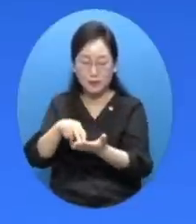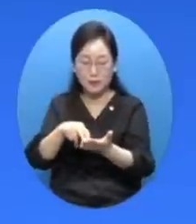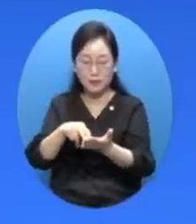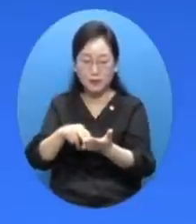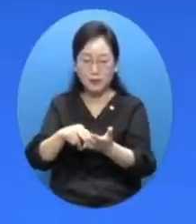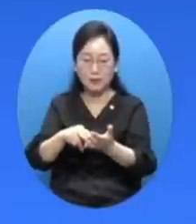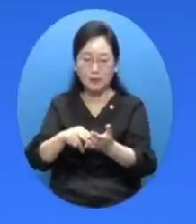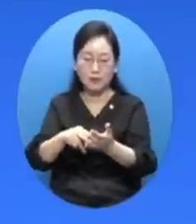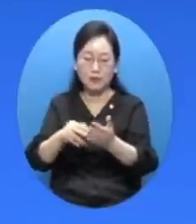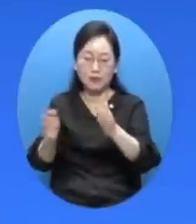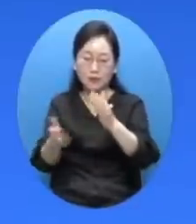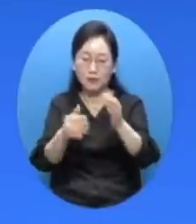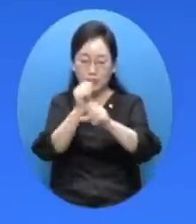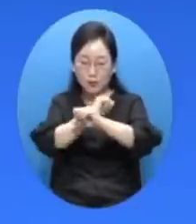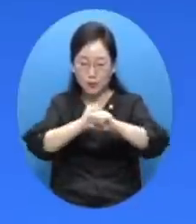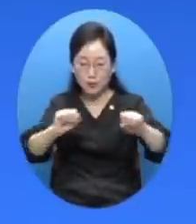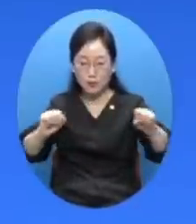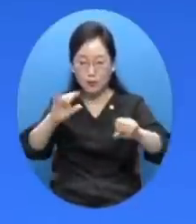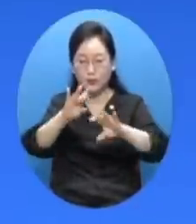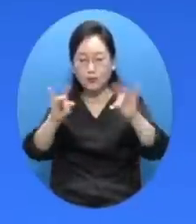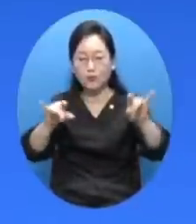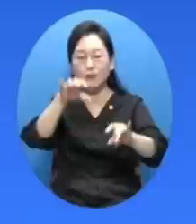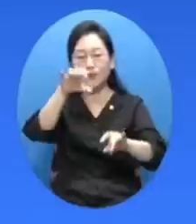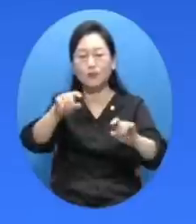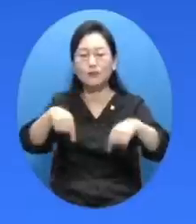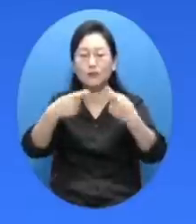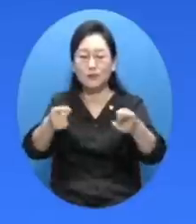살았습니다. 눈을 떠서 보면